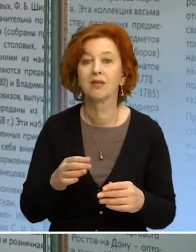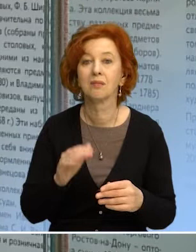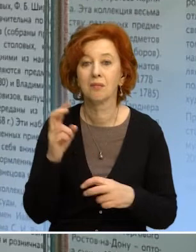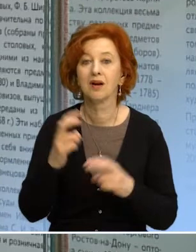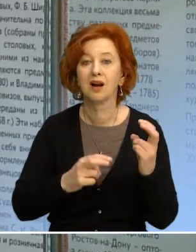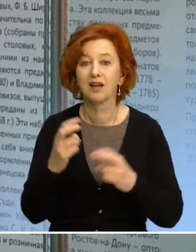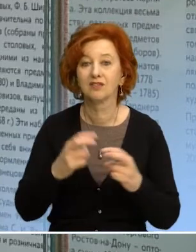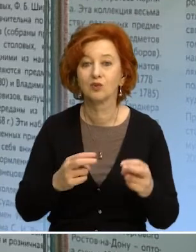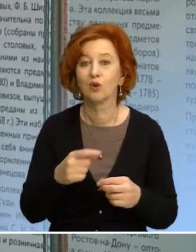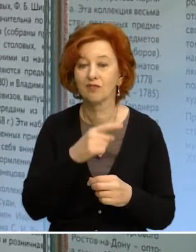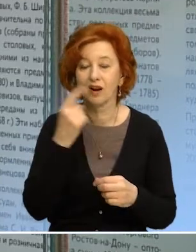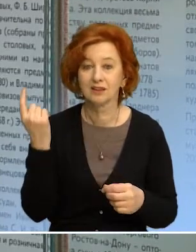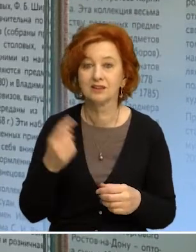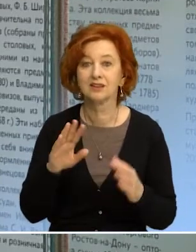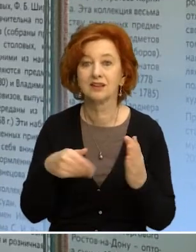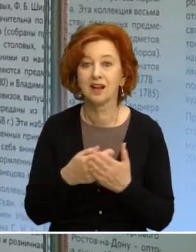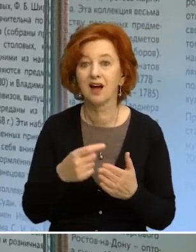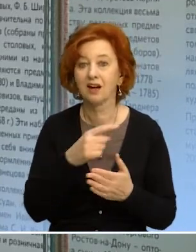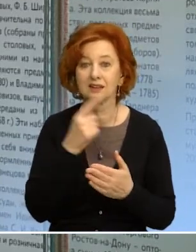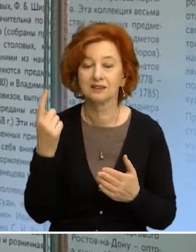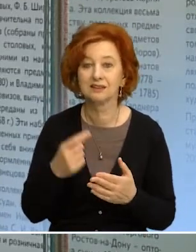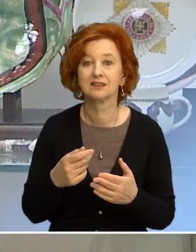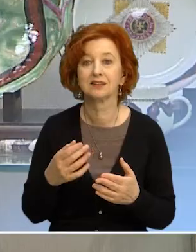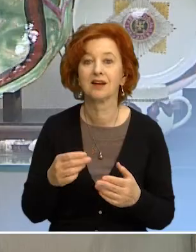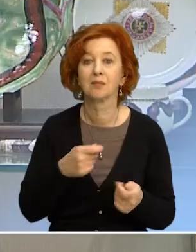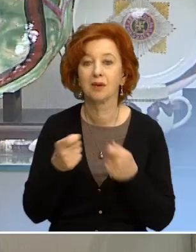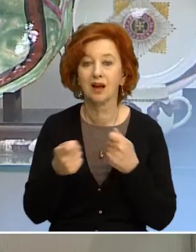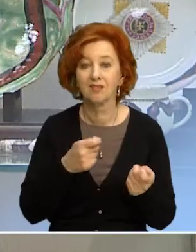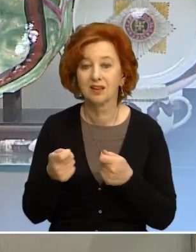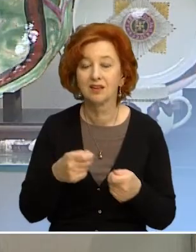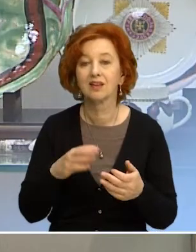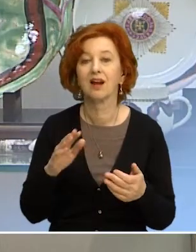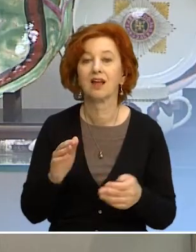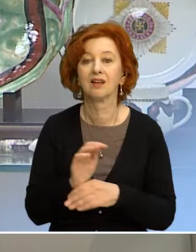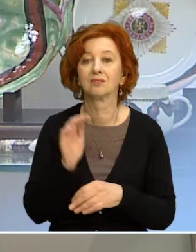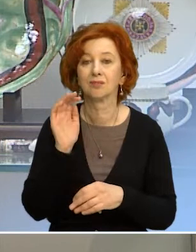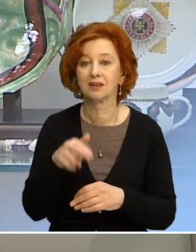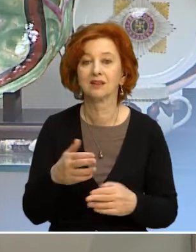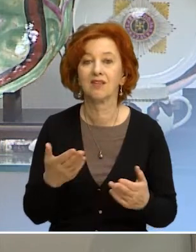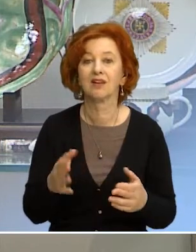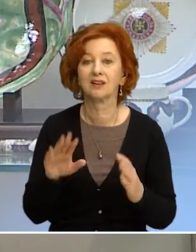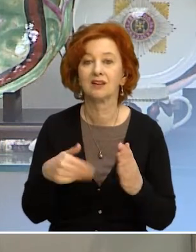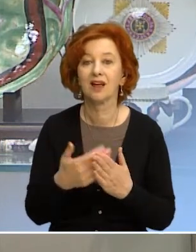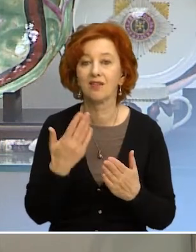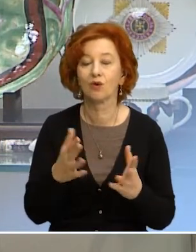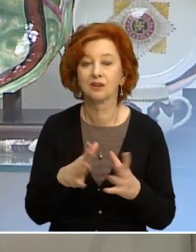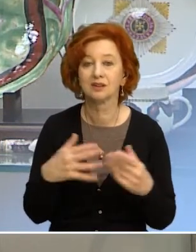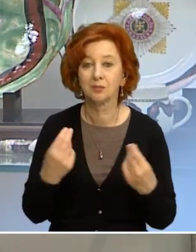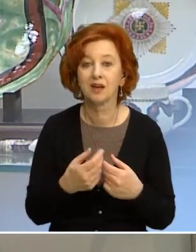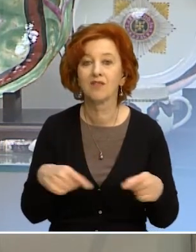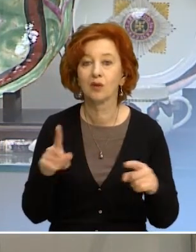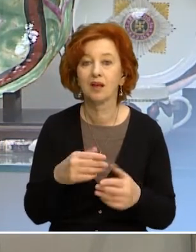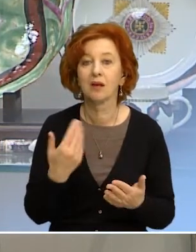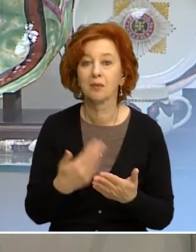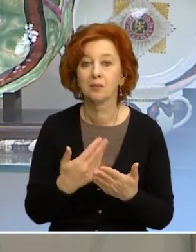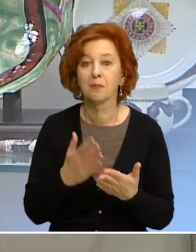произведен в России, произведен для российских правителей, для императора и его семьи. И вот